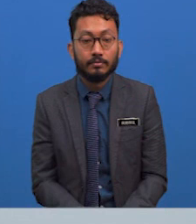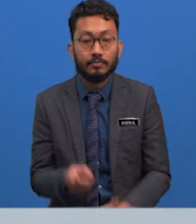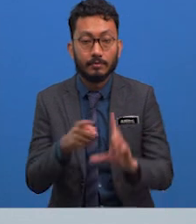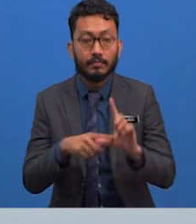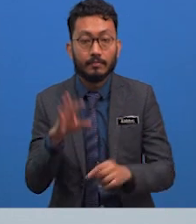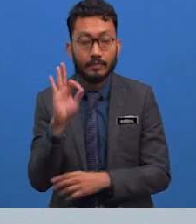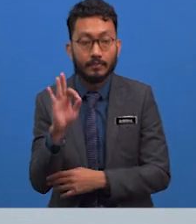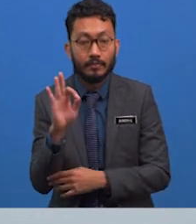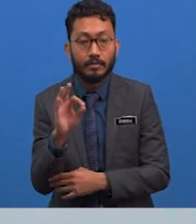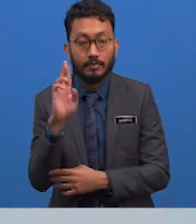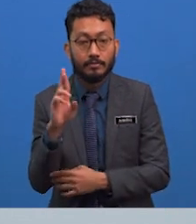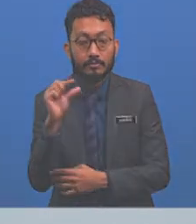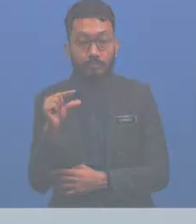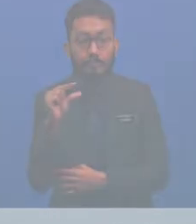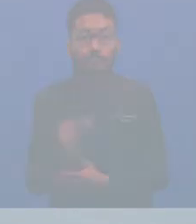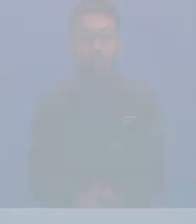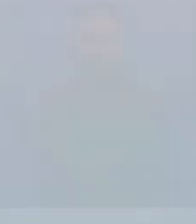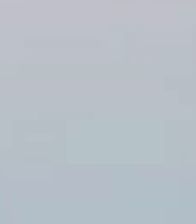sudut FRG.